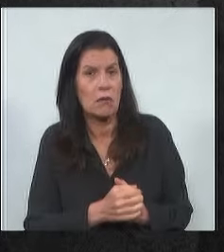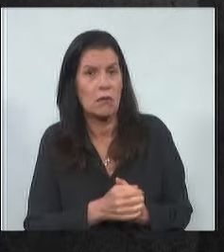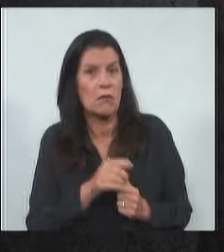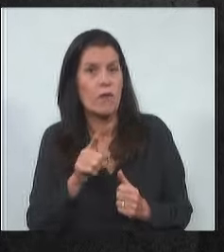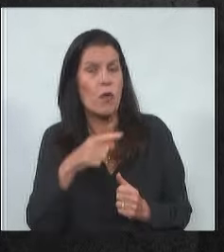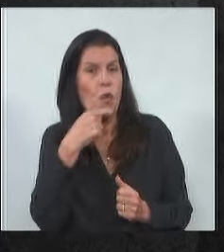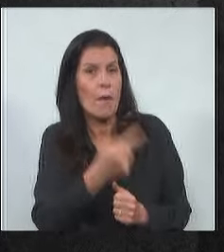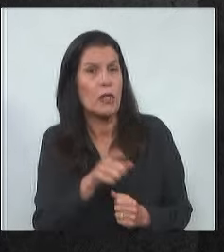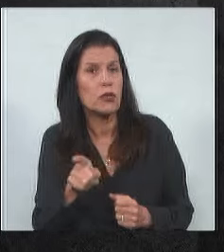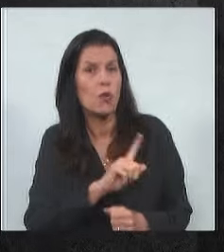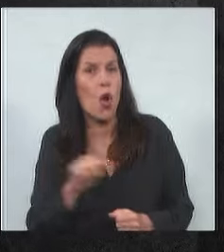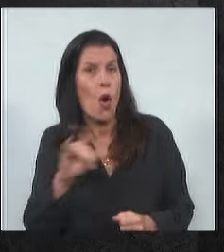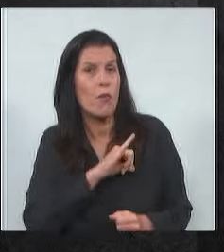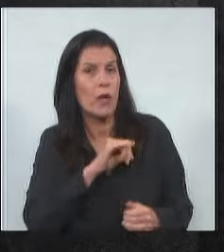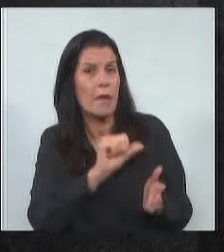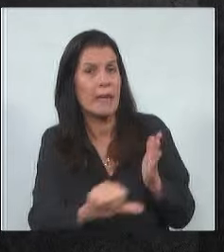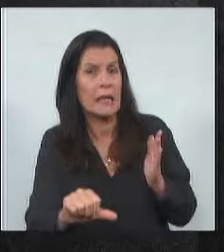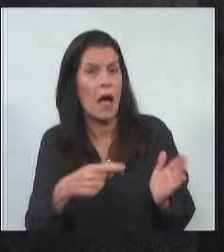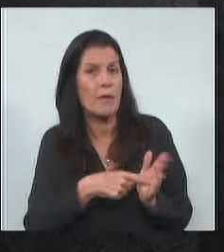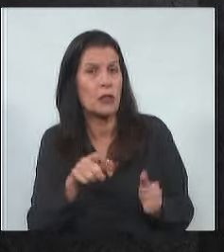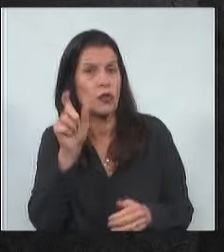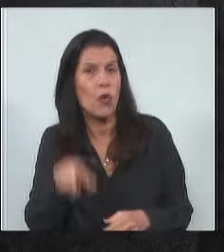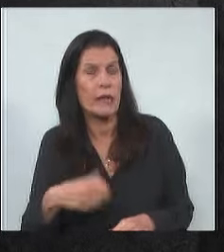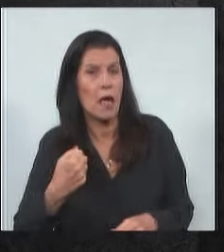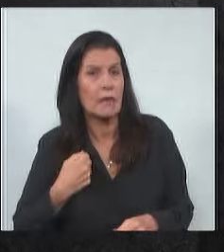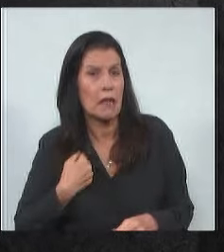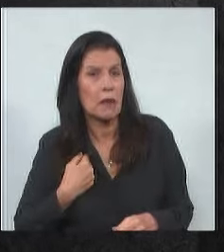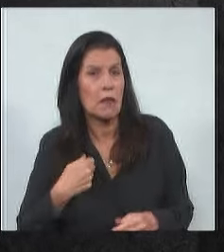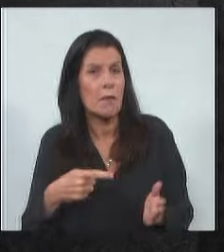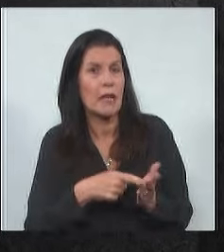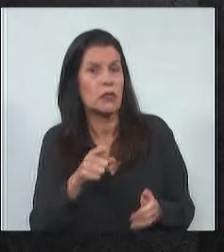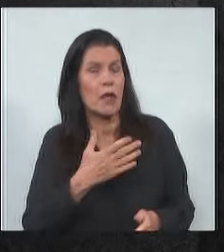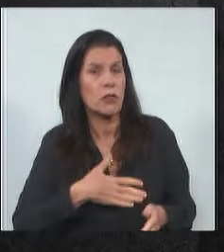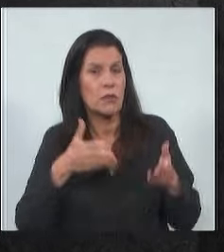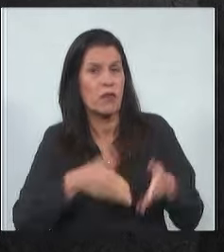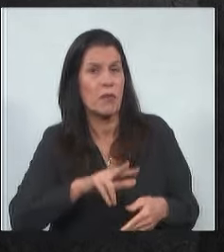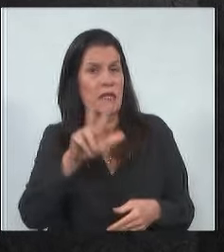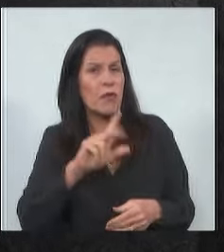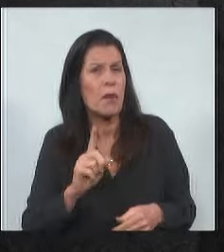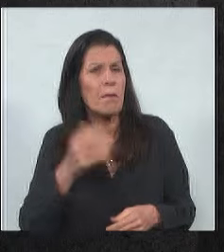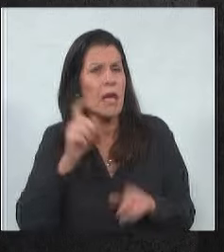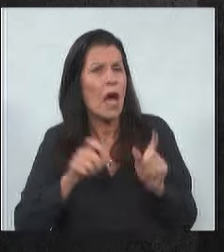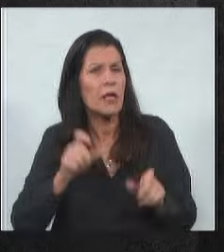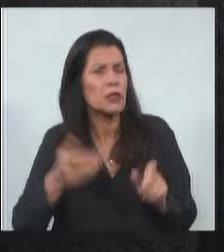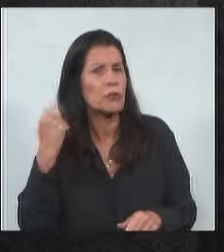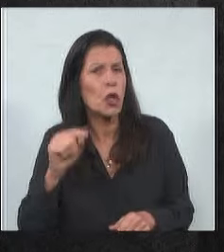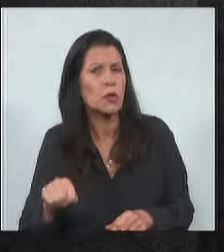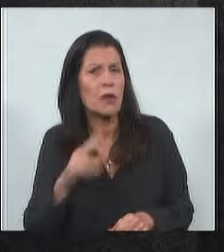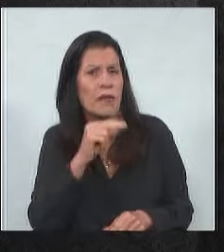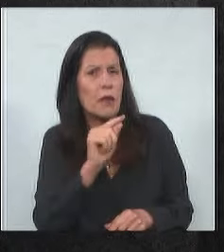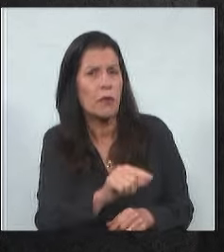ולא רוצה נתיחה. כי הם רוצים להעלות אותה לקבור אותה בצפון. מי האנשים האלה שהיו שם שדיברו איתו? זה הרב של הבית